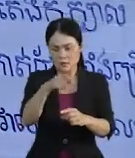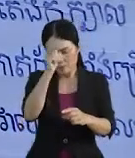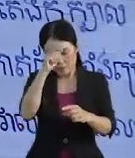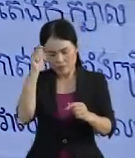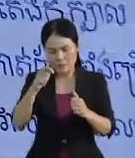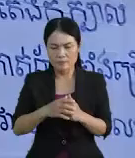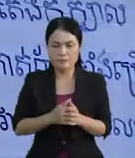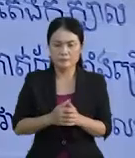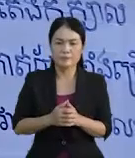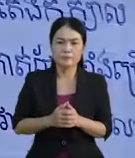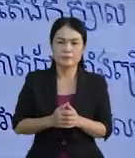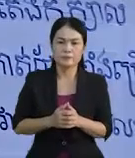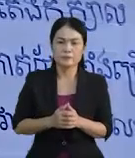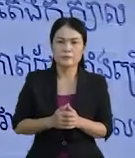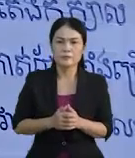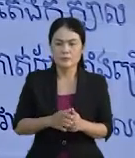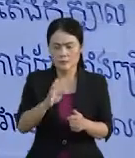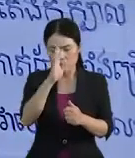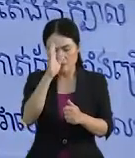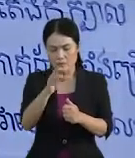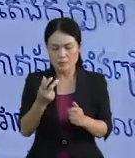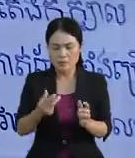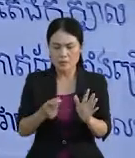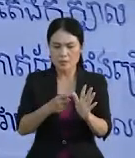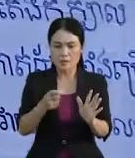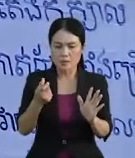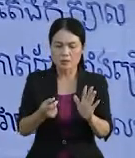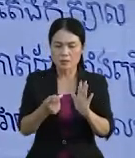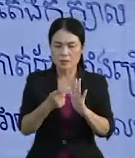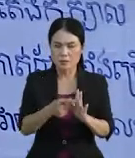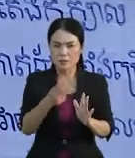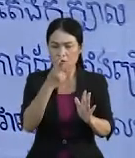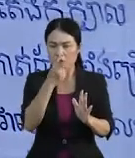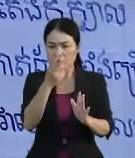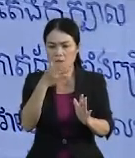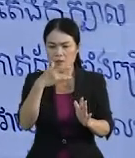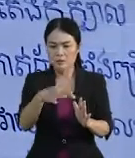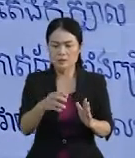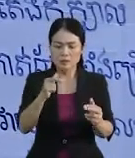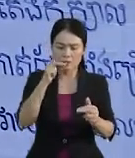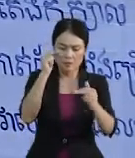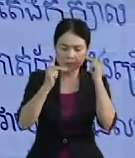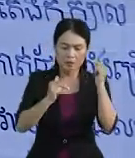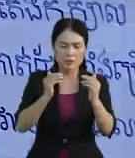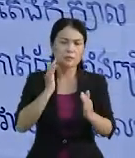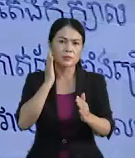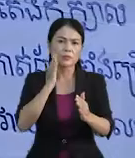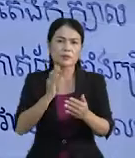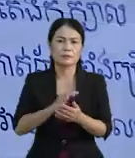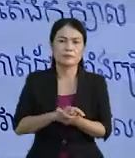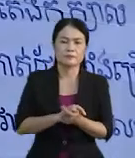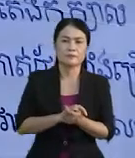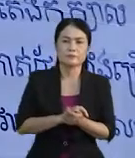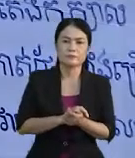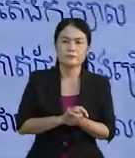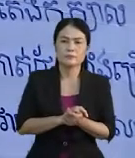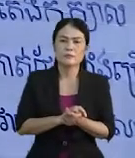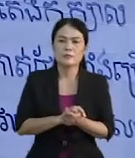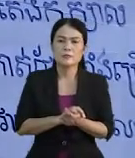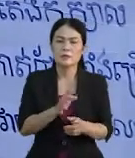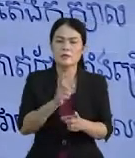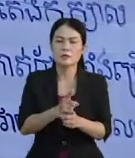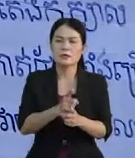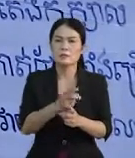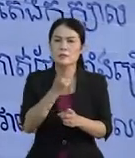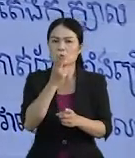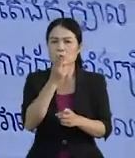rương chị ta thả đố cho sầm lắng tới sầm mất hai miên tập một lệ sàng và mơ mơ thời ớt quạt